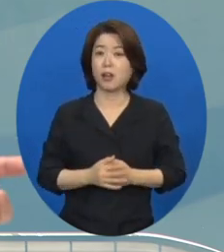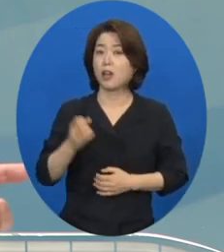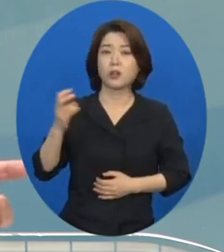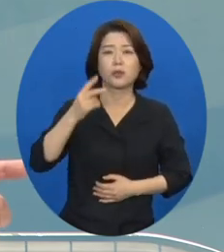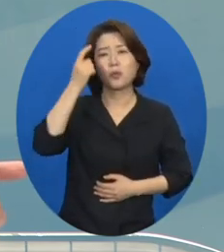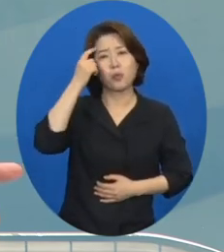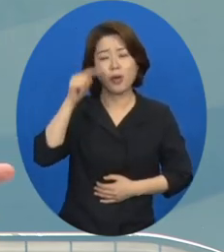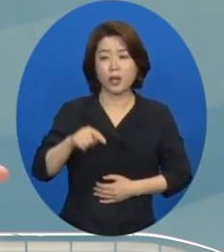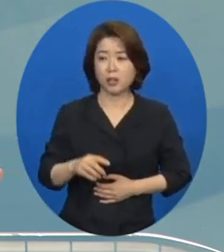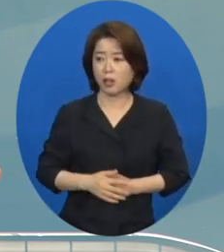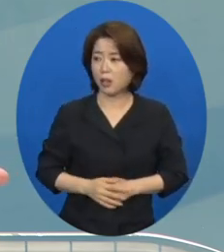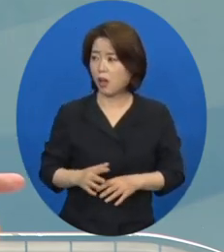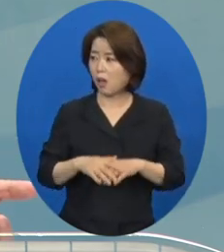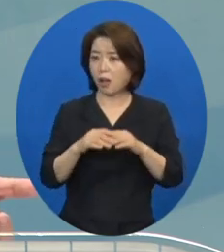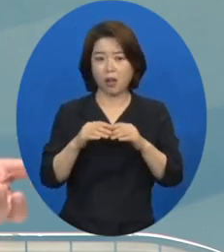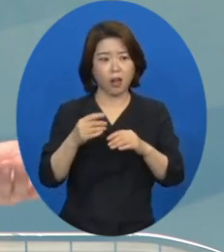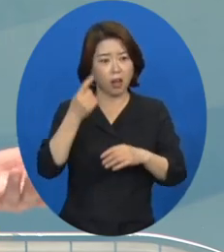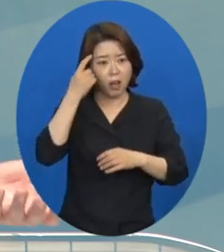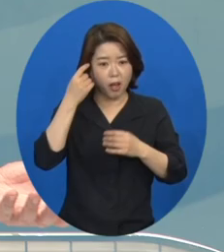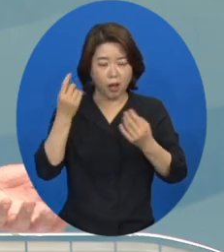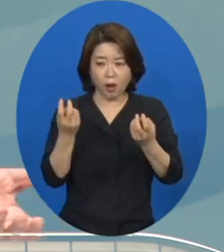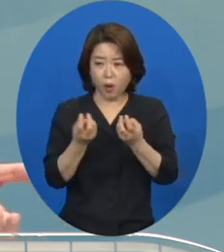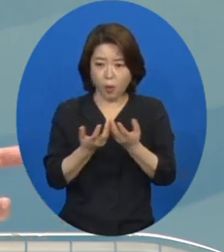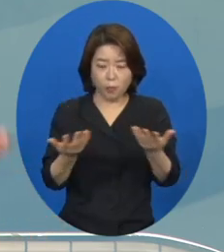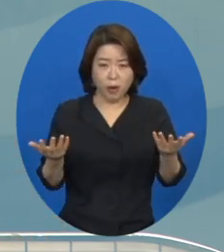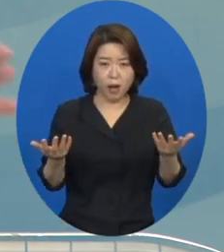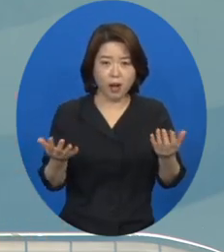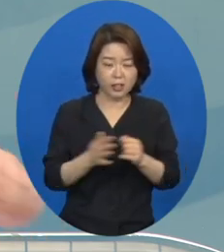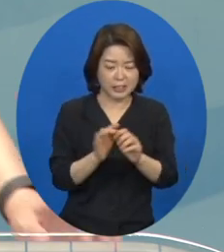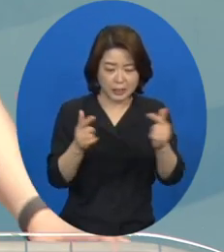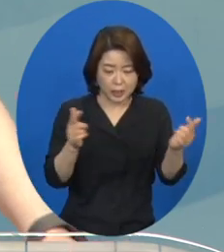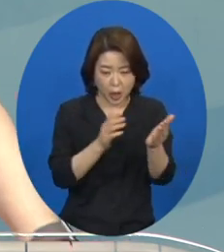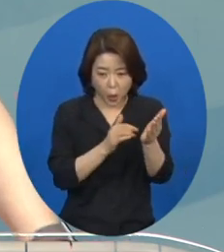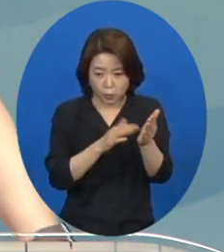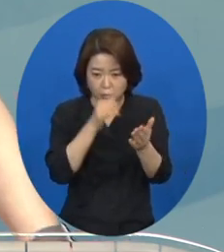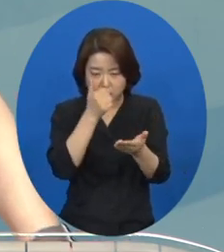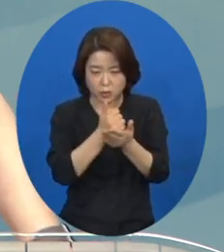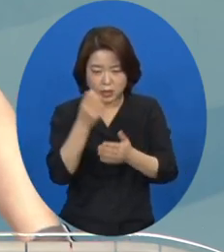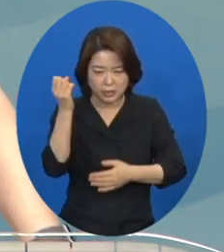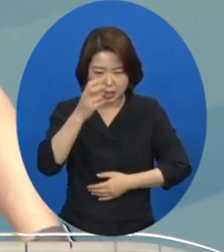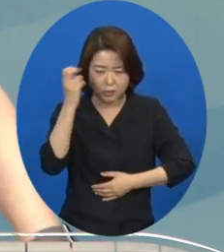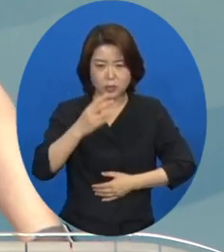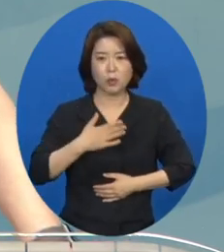왜 그렇게 어처구니 없이 그렇게 은밀한 여러 죄에 자꾸 무너지지요?